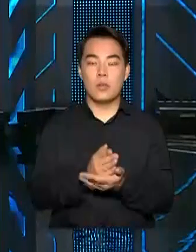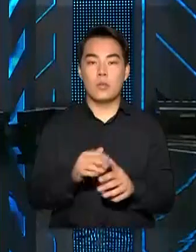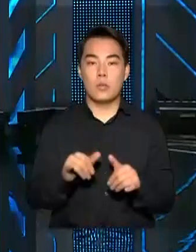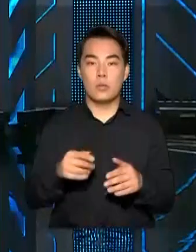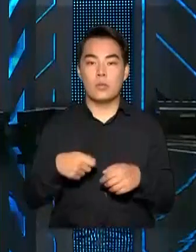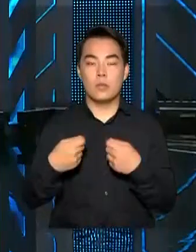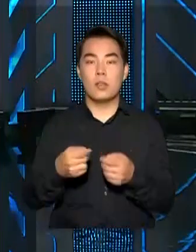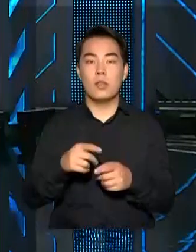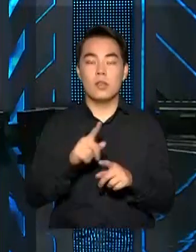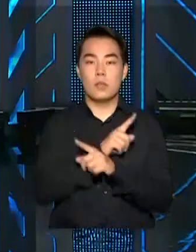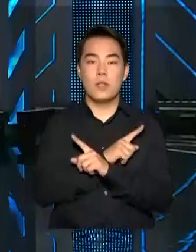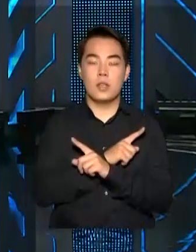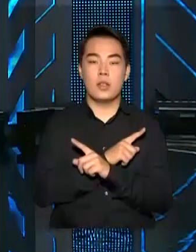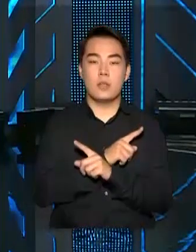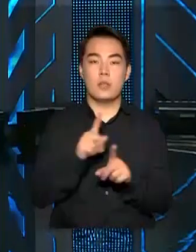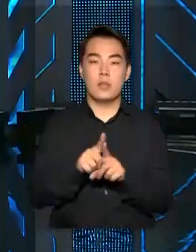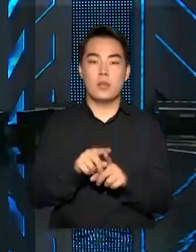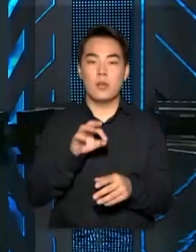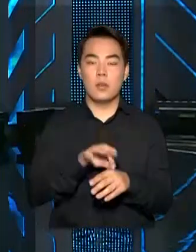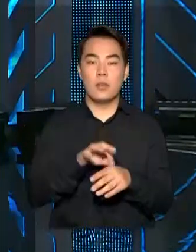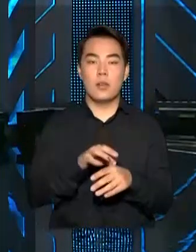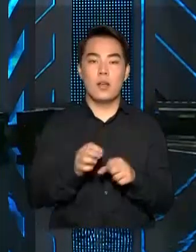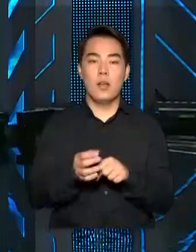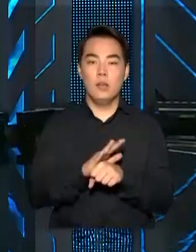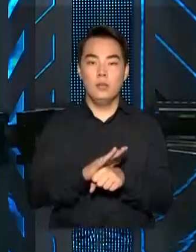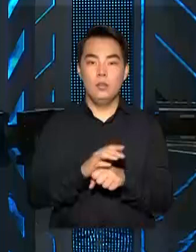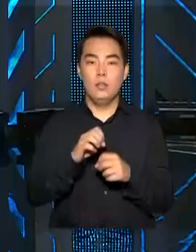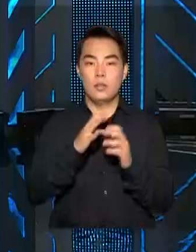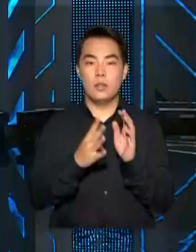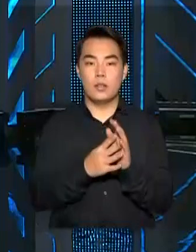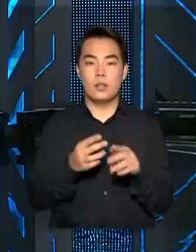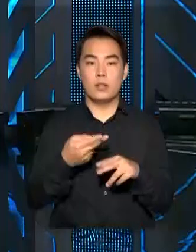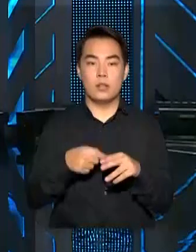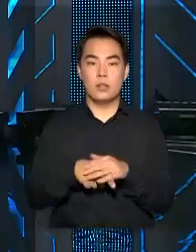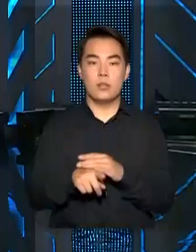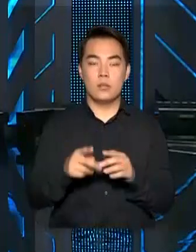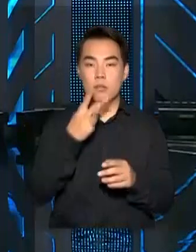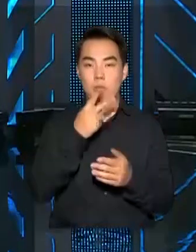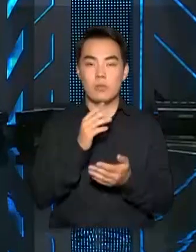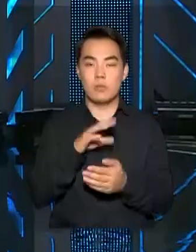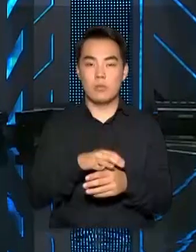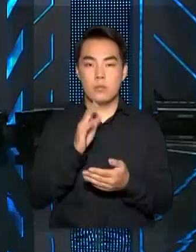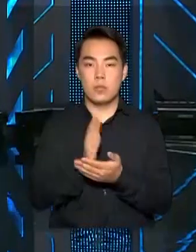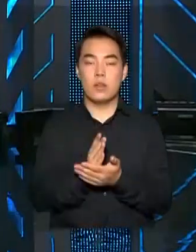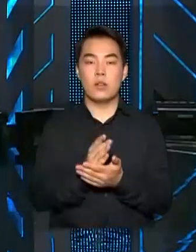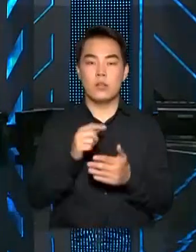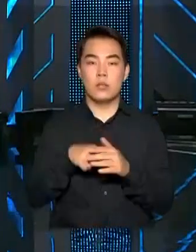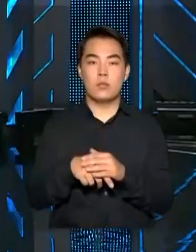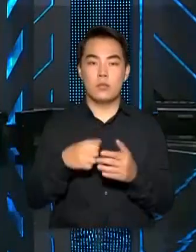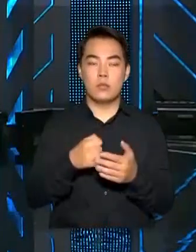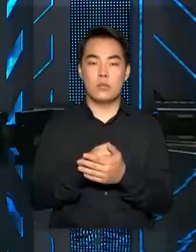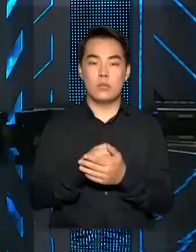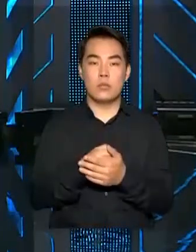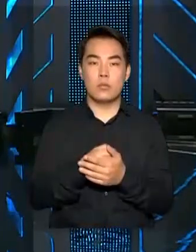смерть пациента от covid-19 вновь зафиксировали в Казахстане спустя долгое время по данным Минздрава число